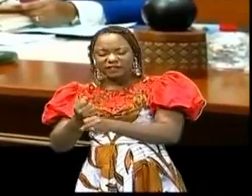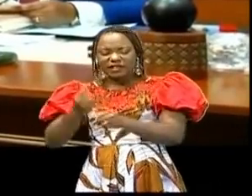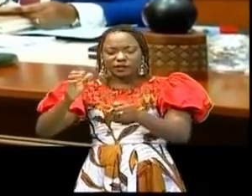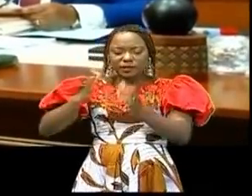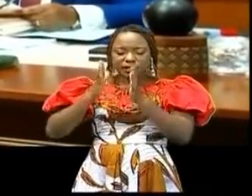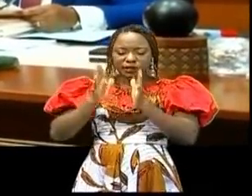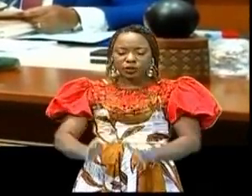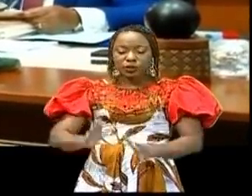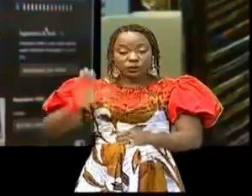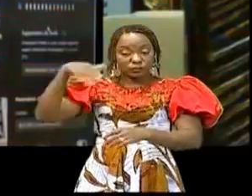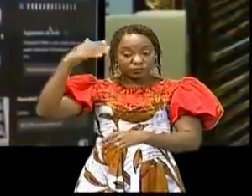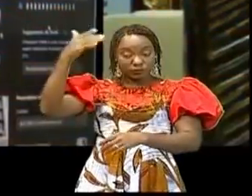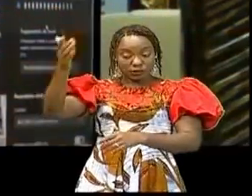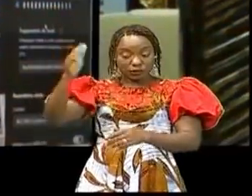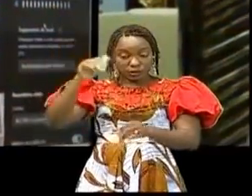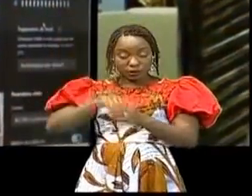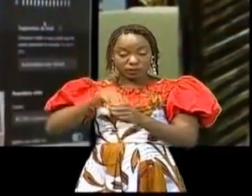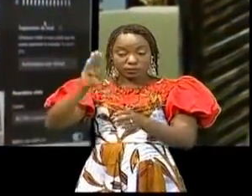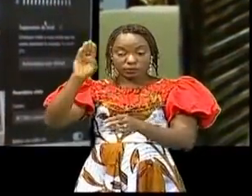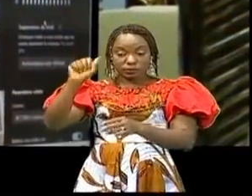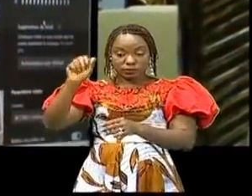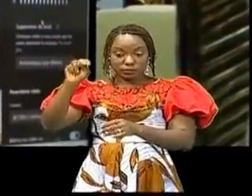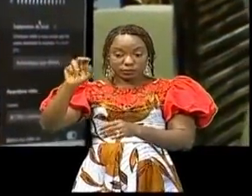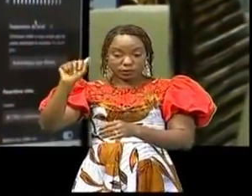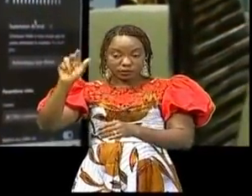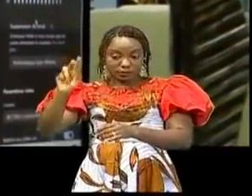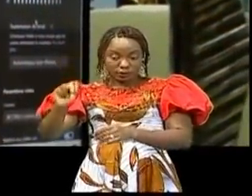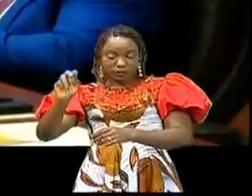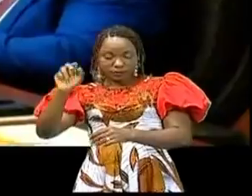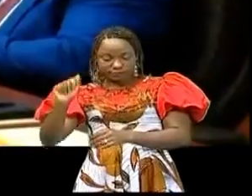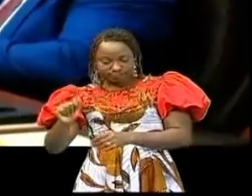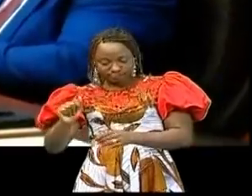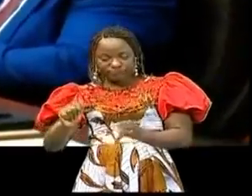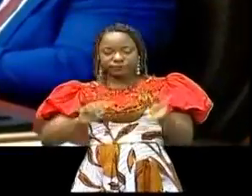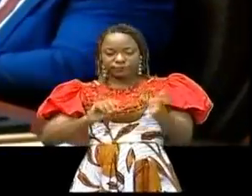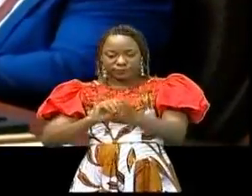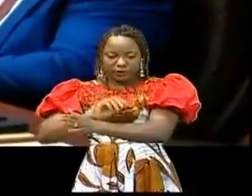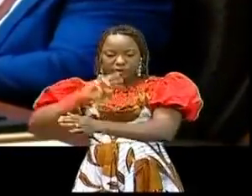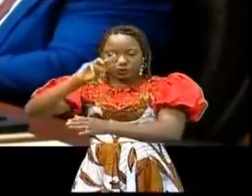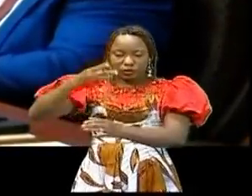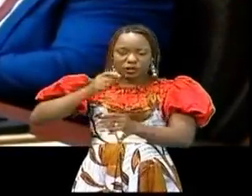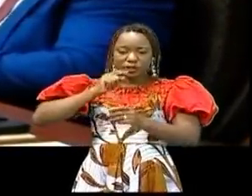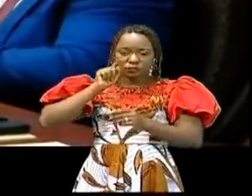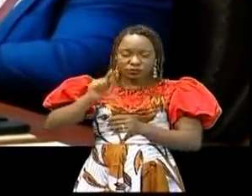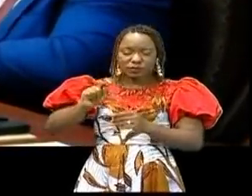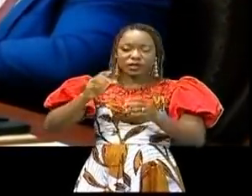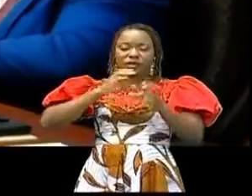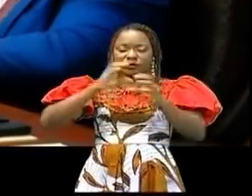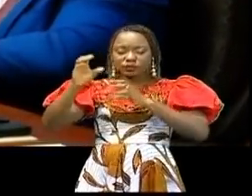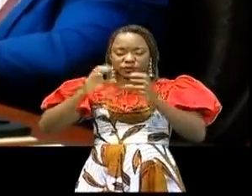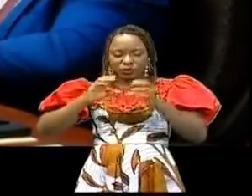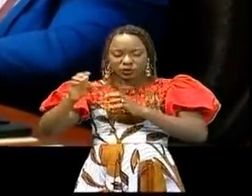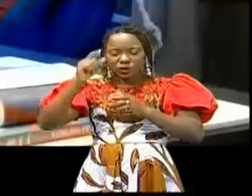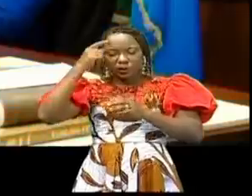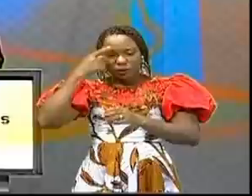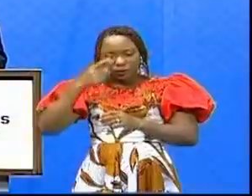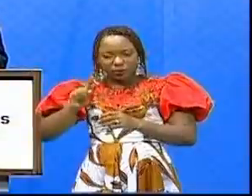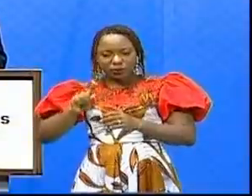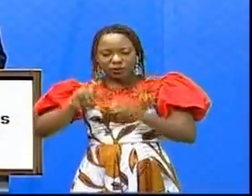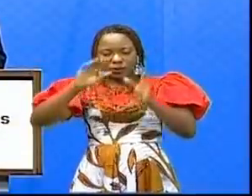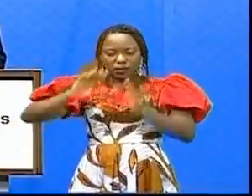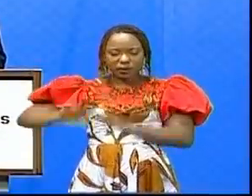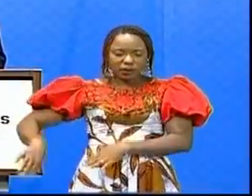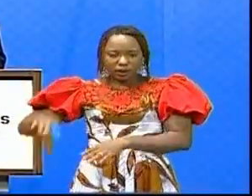en eau profonde de Banana. Troisième point de la communication du président de la République relatif à la lutte sans relâche contre